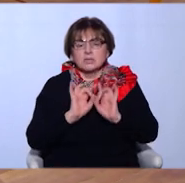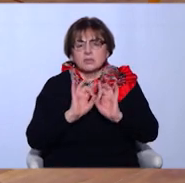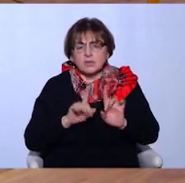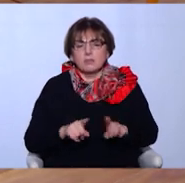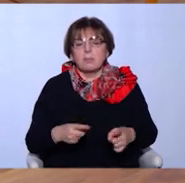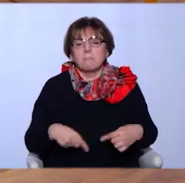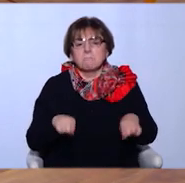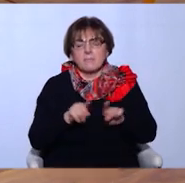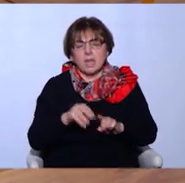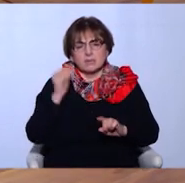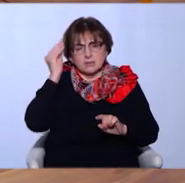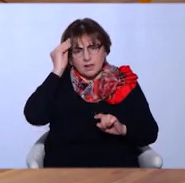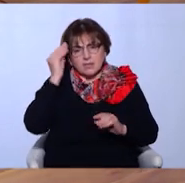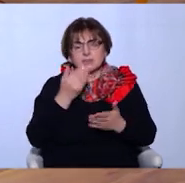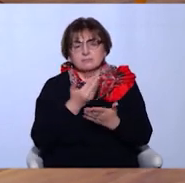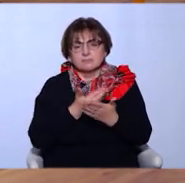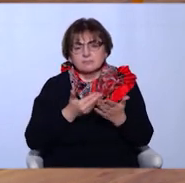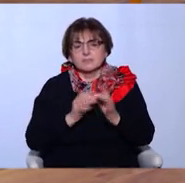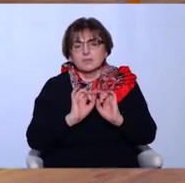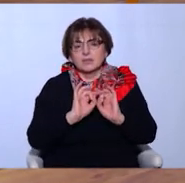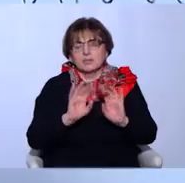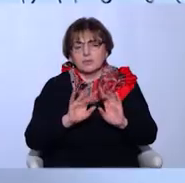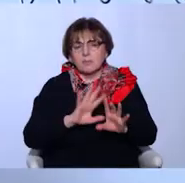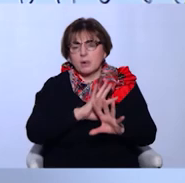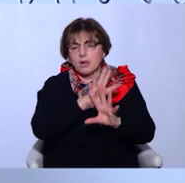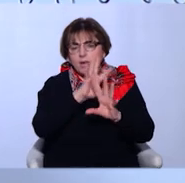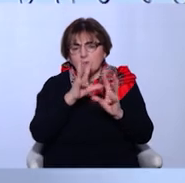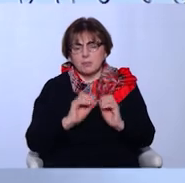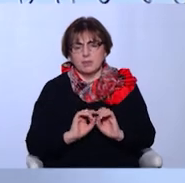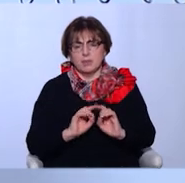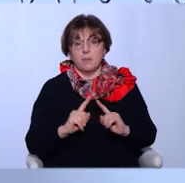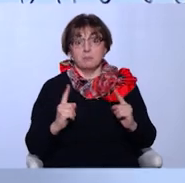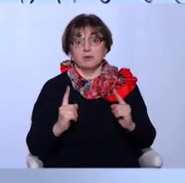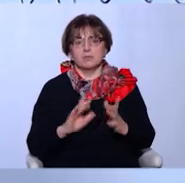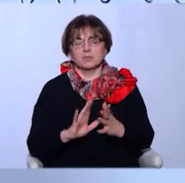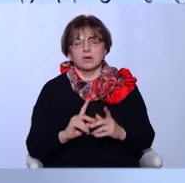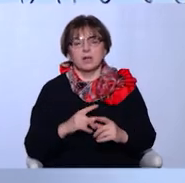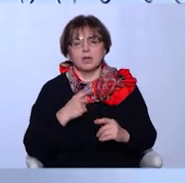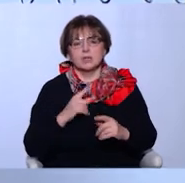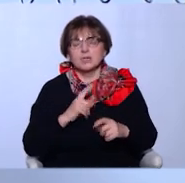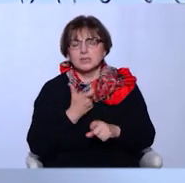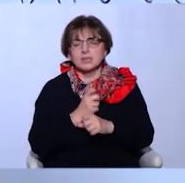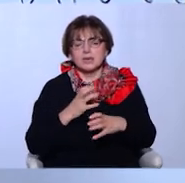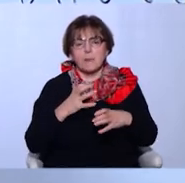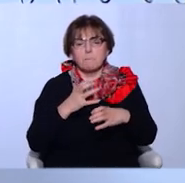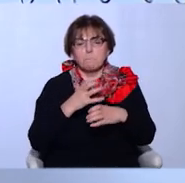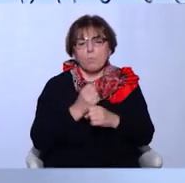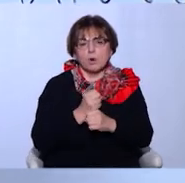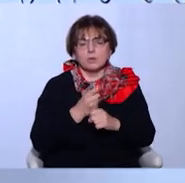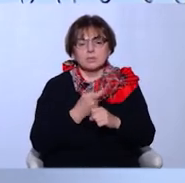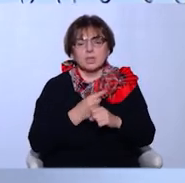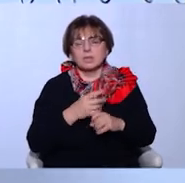და იწყებს თელამ ტრაგედიას იმით, რომ პირველ რიგში აღწერს ძალიან მოკლედ, მაგრამ